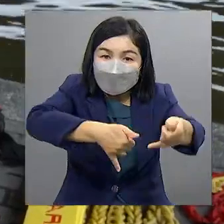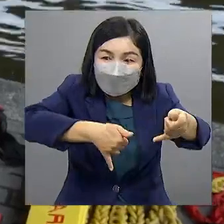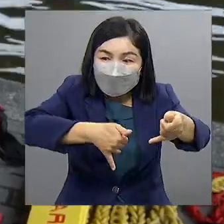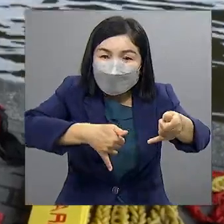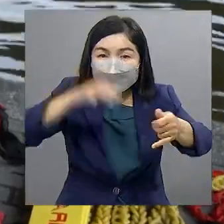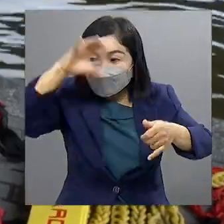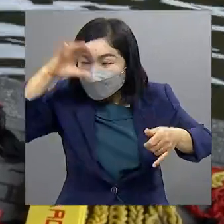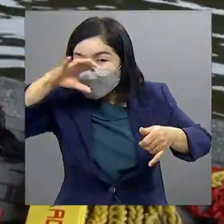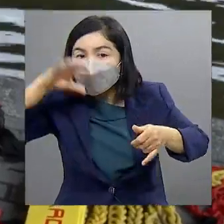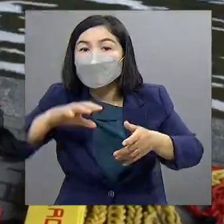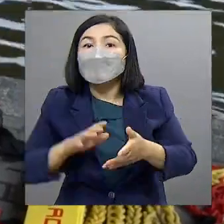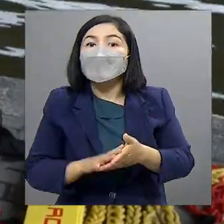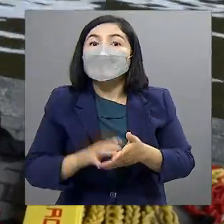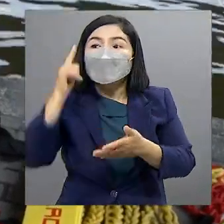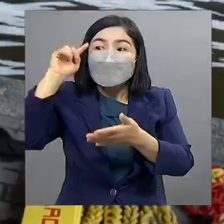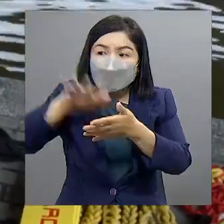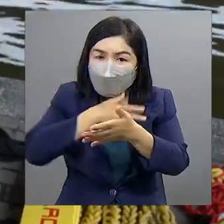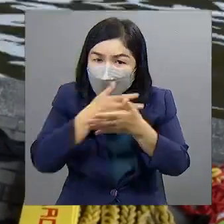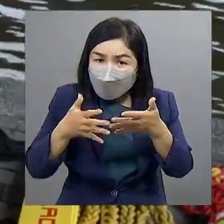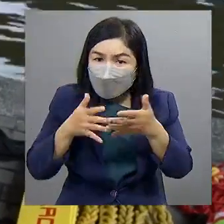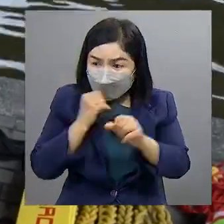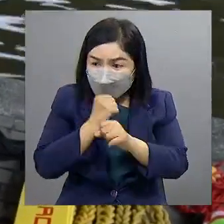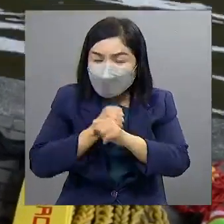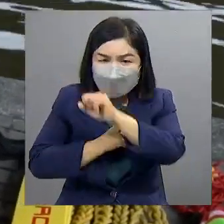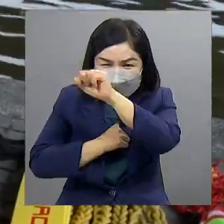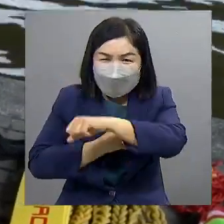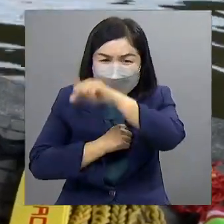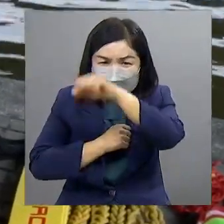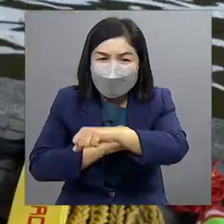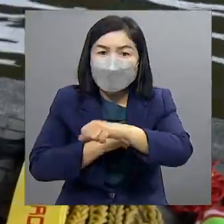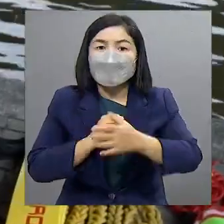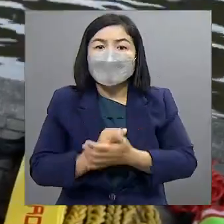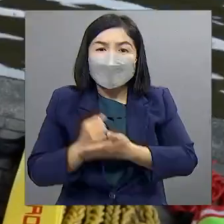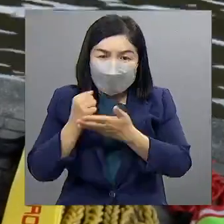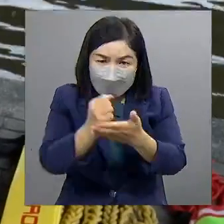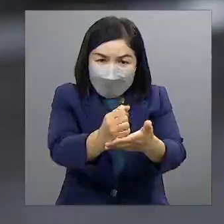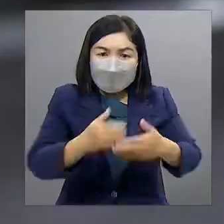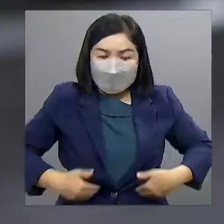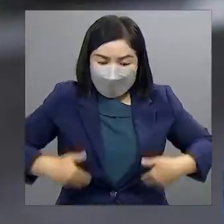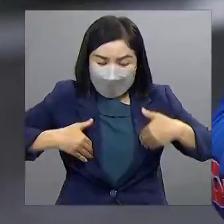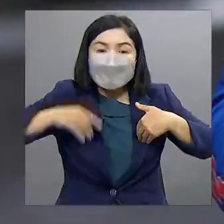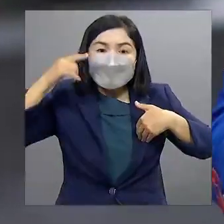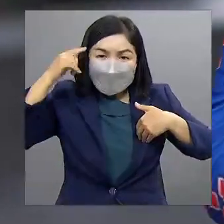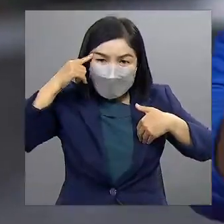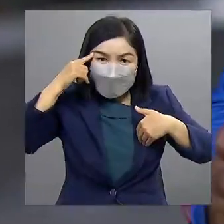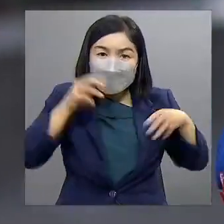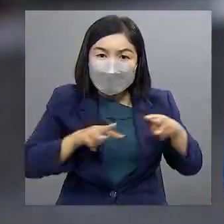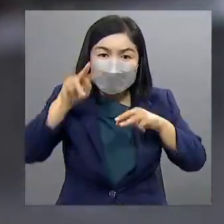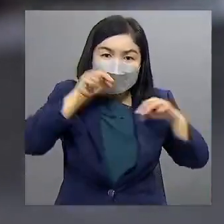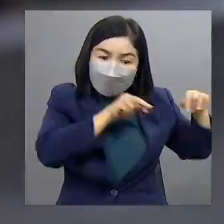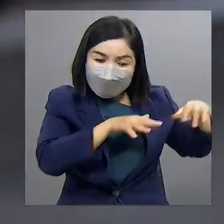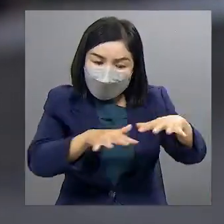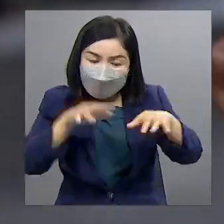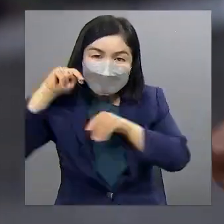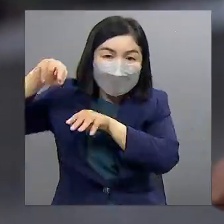อ้เขาต้องวางแผนทุกขั้นตอนเลยนะคะซึ่งในส่วนของหน่วยกู้ชีพกู้ภัยเนี่ยเขาจะรู้วิธีหรือว่ากระแสน้ำใช่ไหมคะ พอเขามาถึงหน้างานเขาจะหา